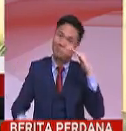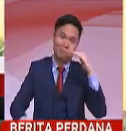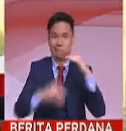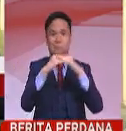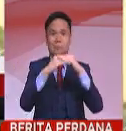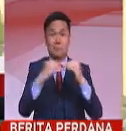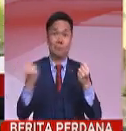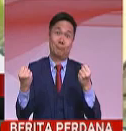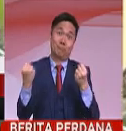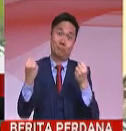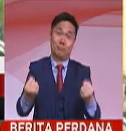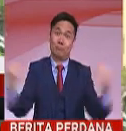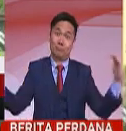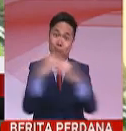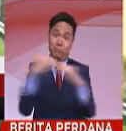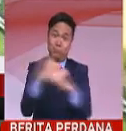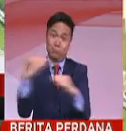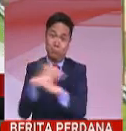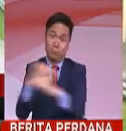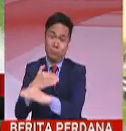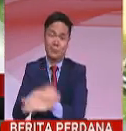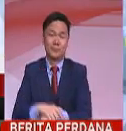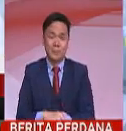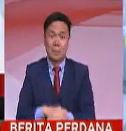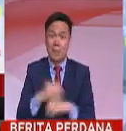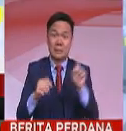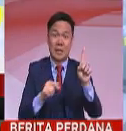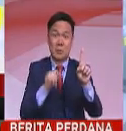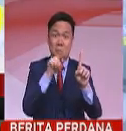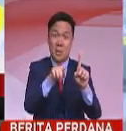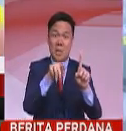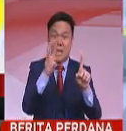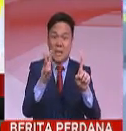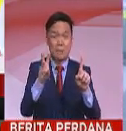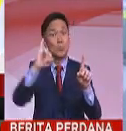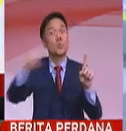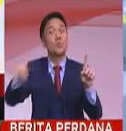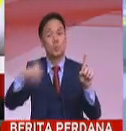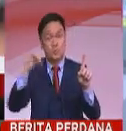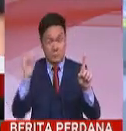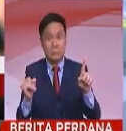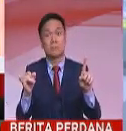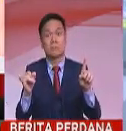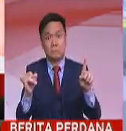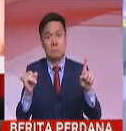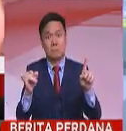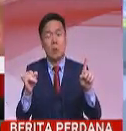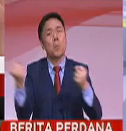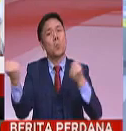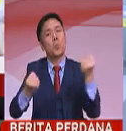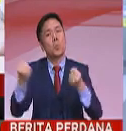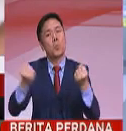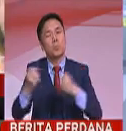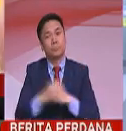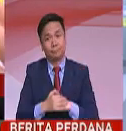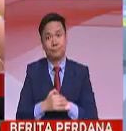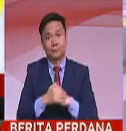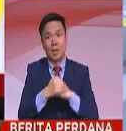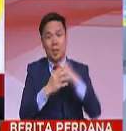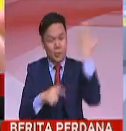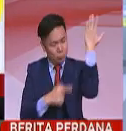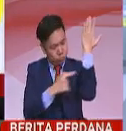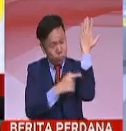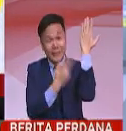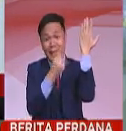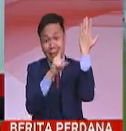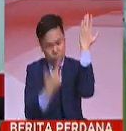mana kita akan anggarkan sebanyak 1.6 juta kereta akan pulang ke